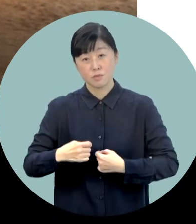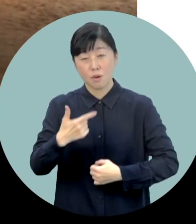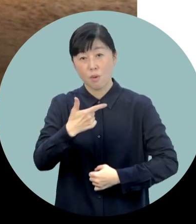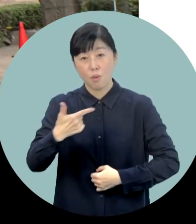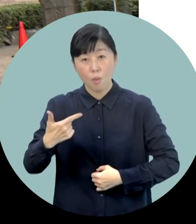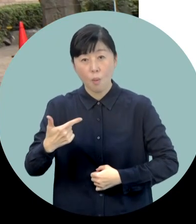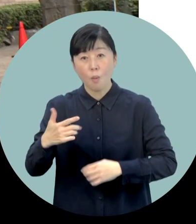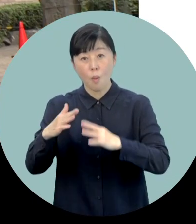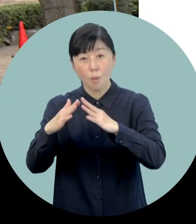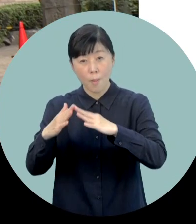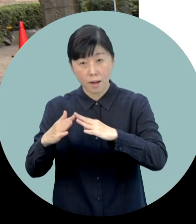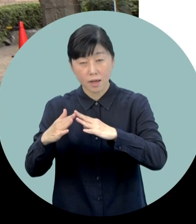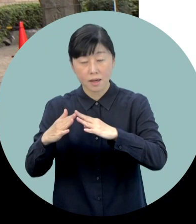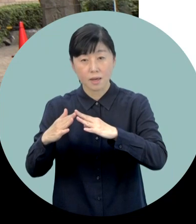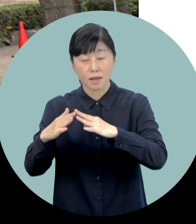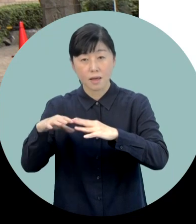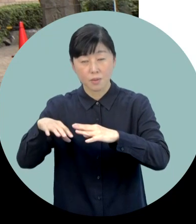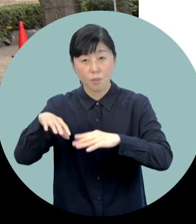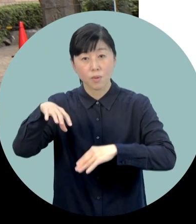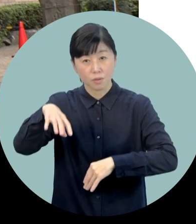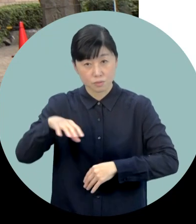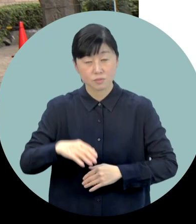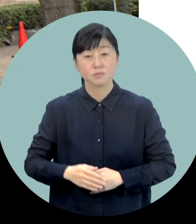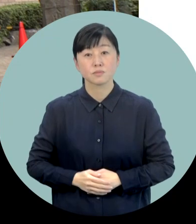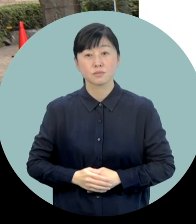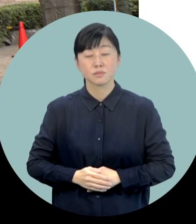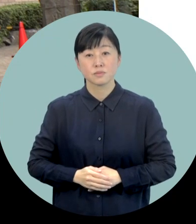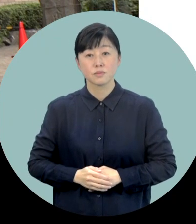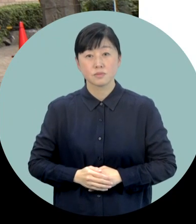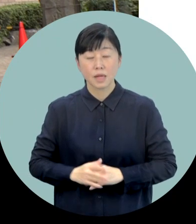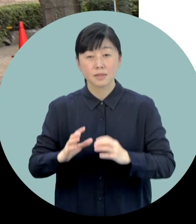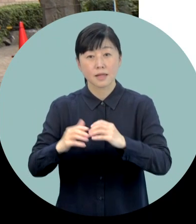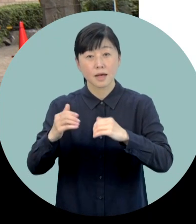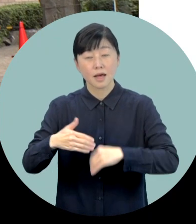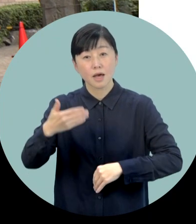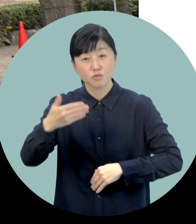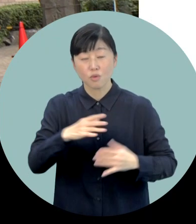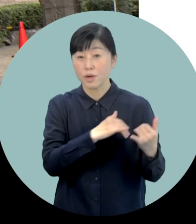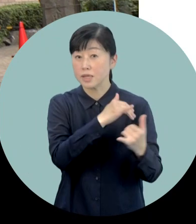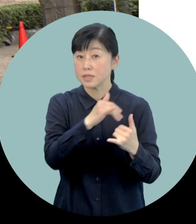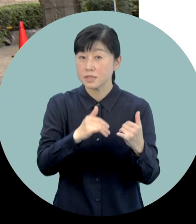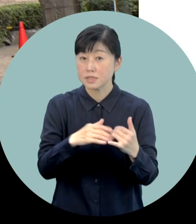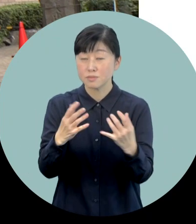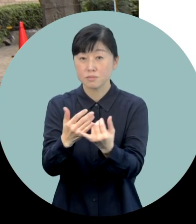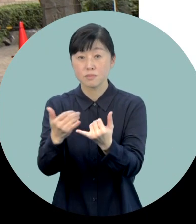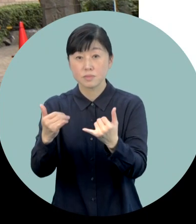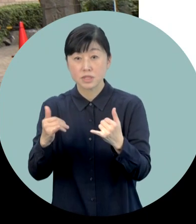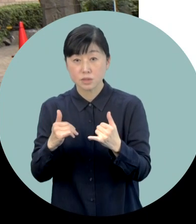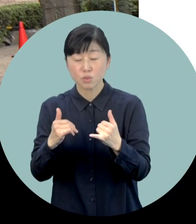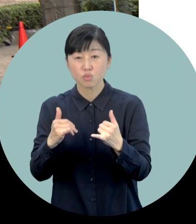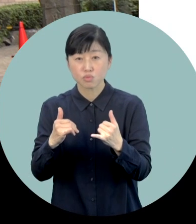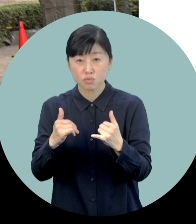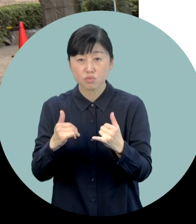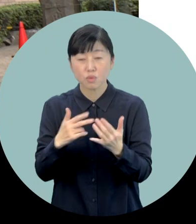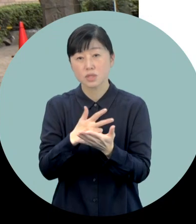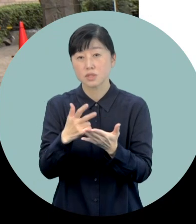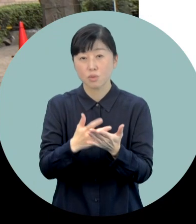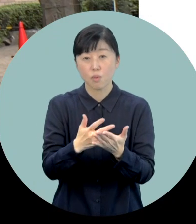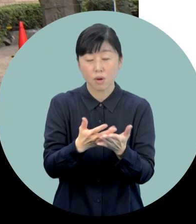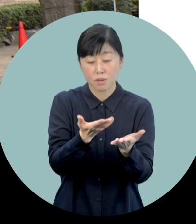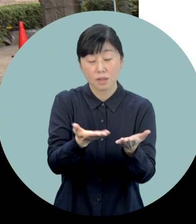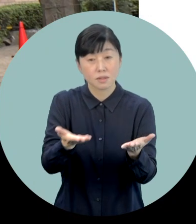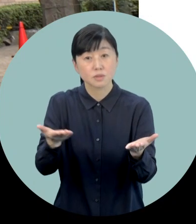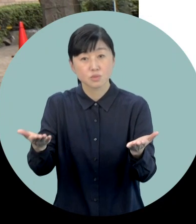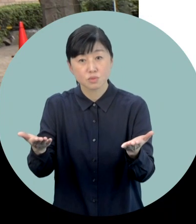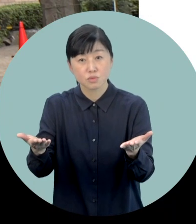。その隣には世田谷区の歴史民俗資料を展示する郷土資料